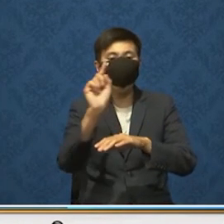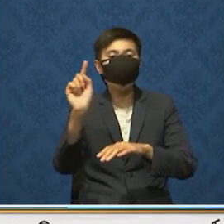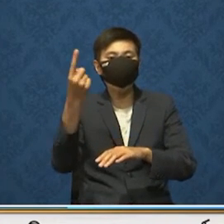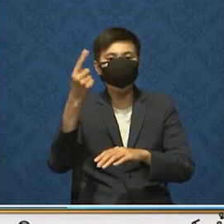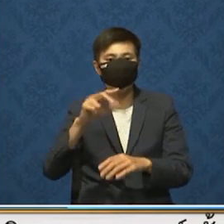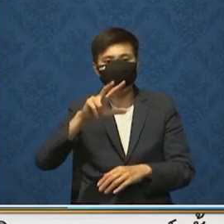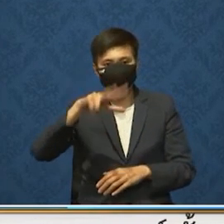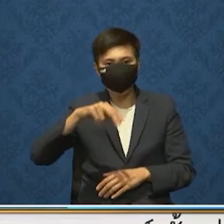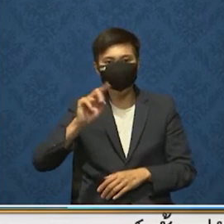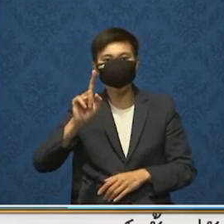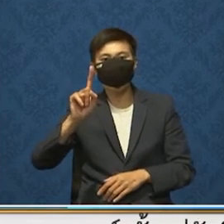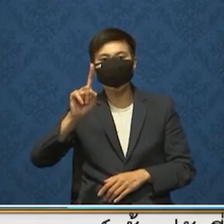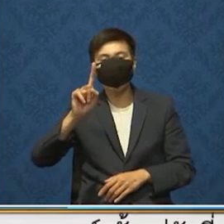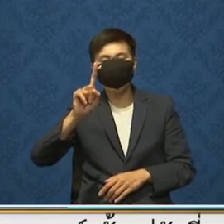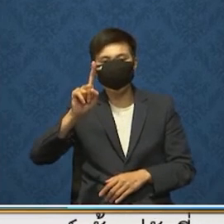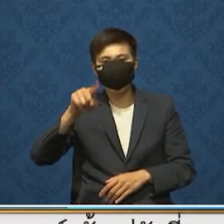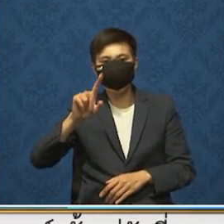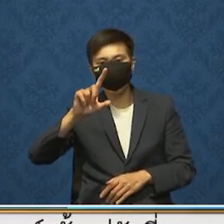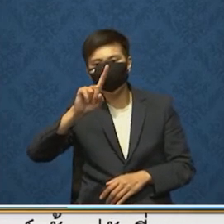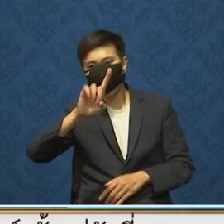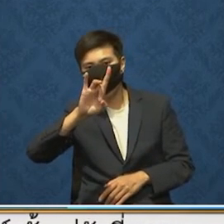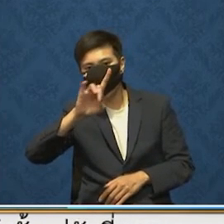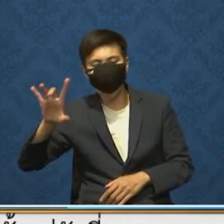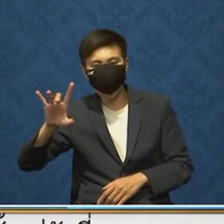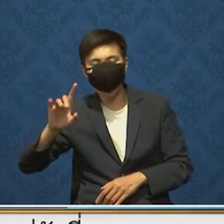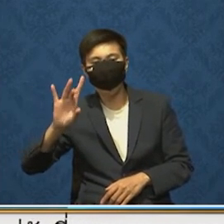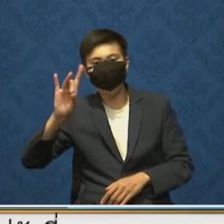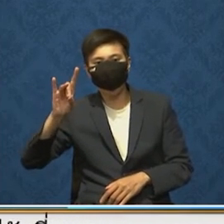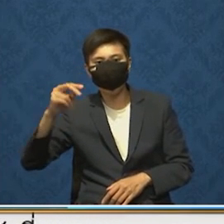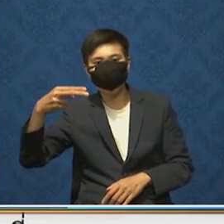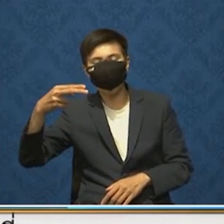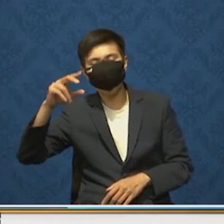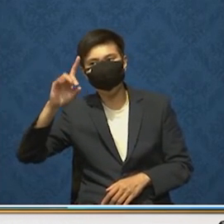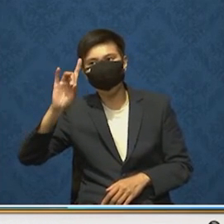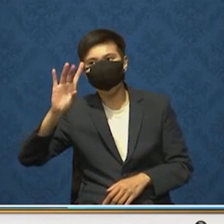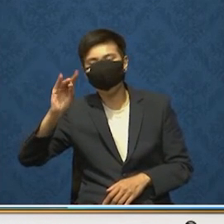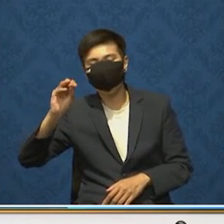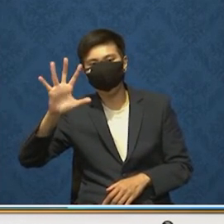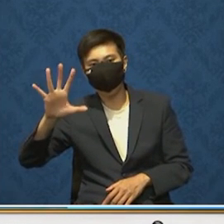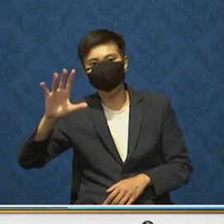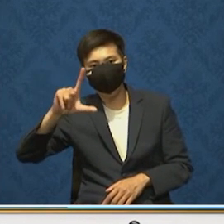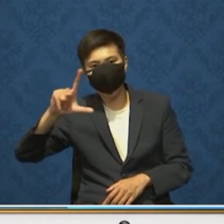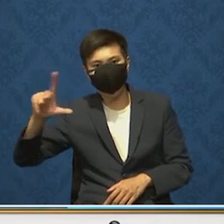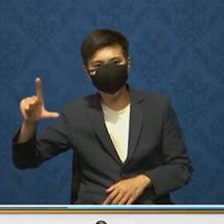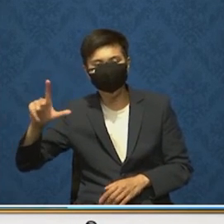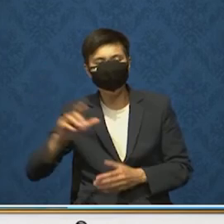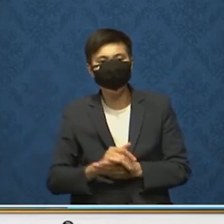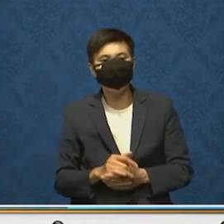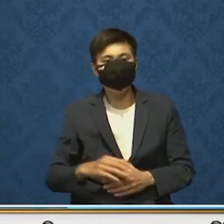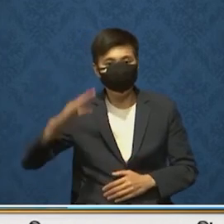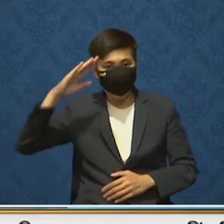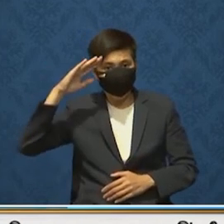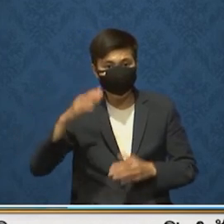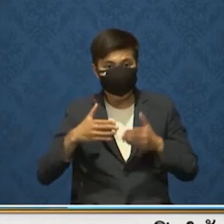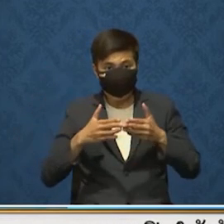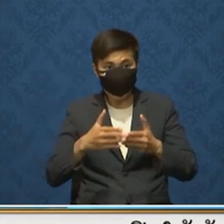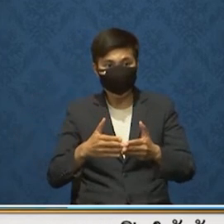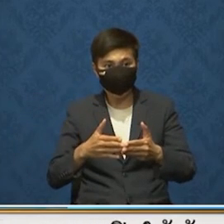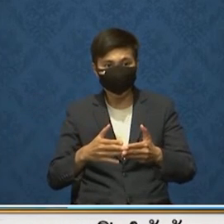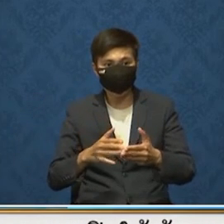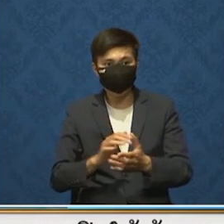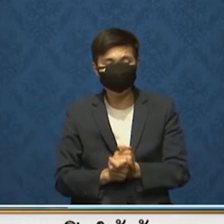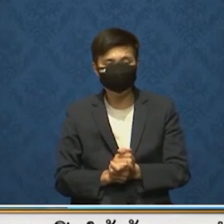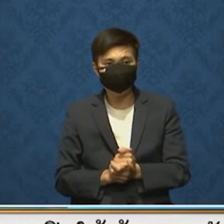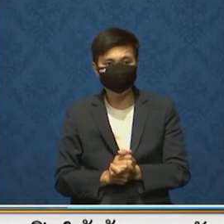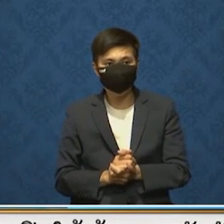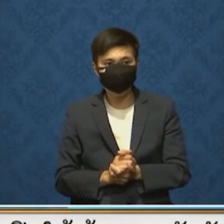3,179 ล้านบาทไม่รมจะซอเอไปทำไมกันนะครับฐานเรือลครับอากาศ